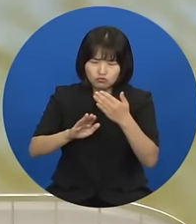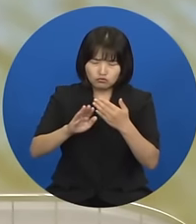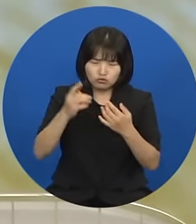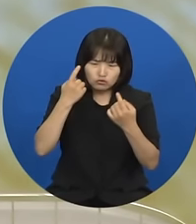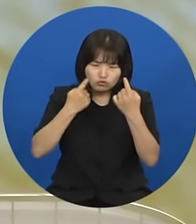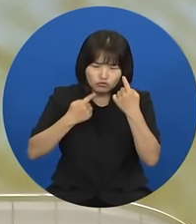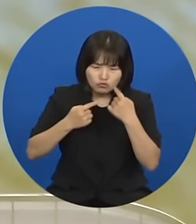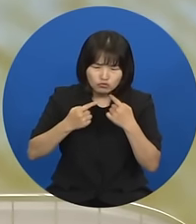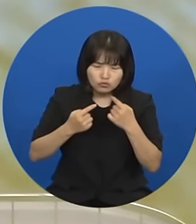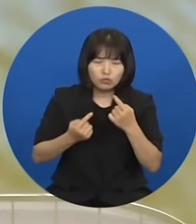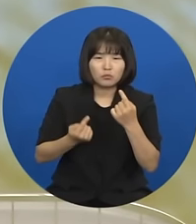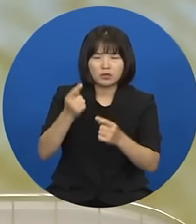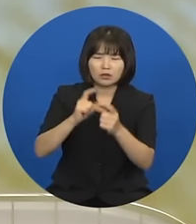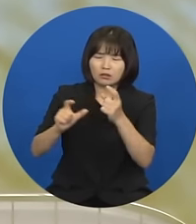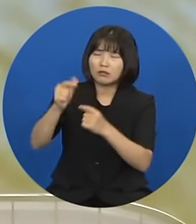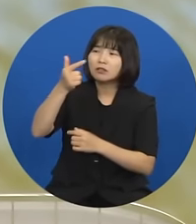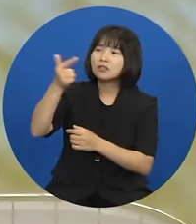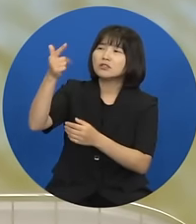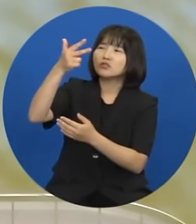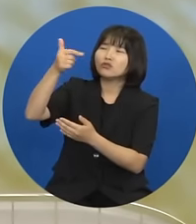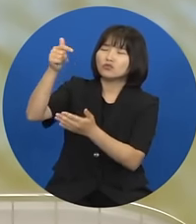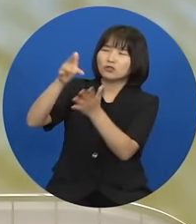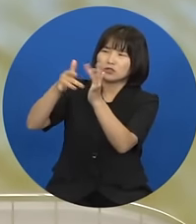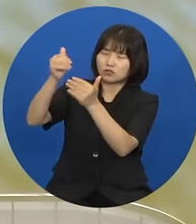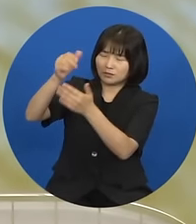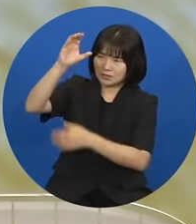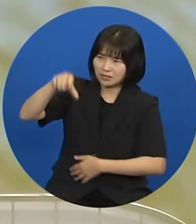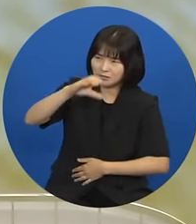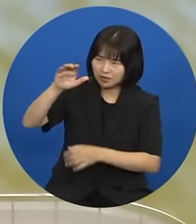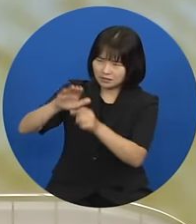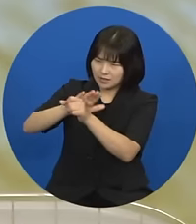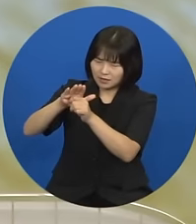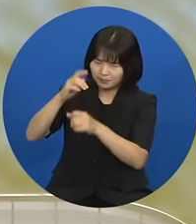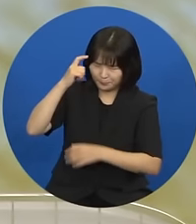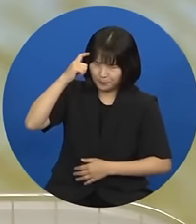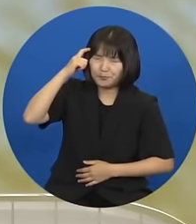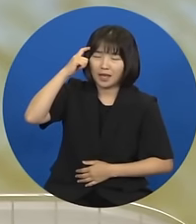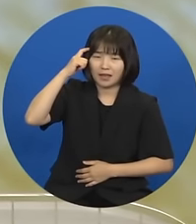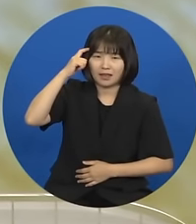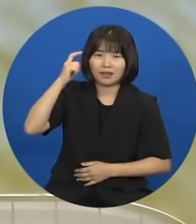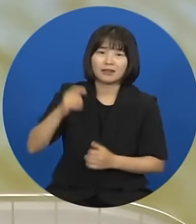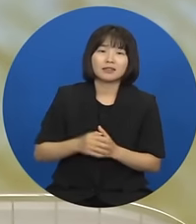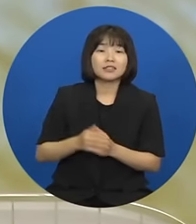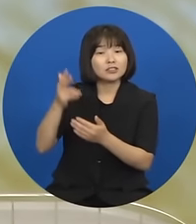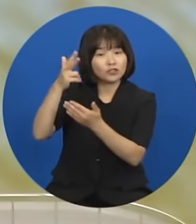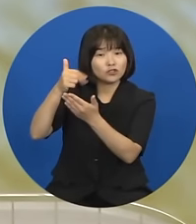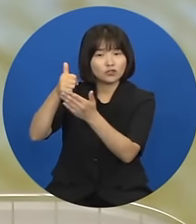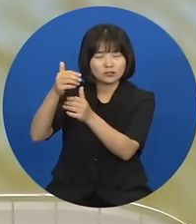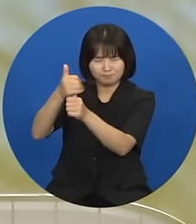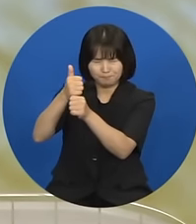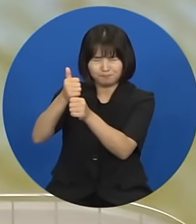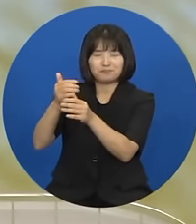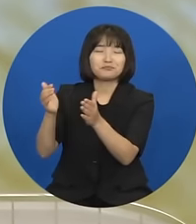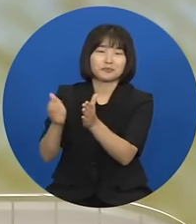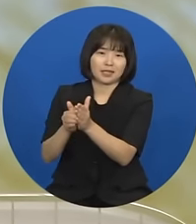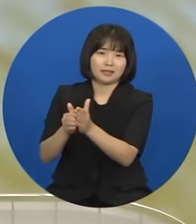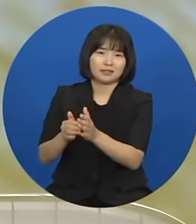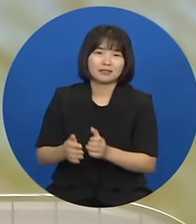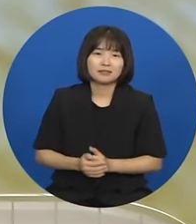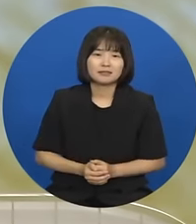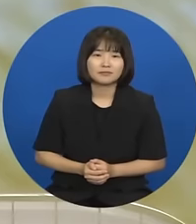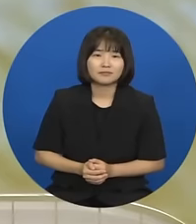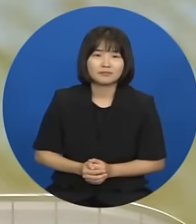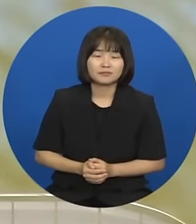크신 주 예수님의 십자가의 사랑을 깨달은 거죠. 그 주님을 붙잡은 거예요.